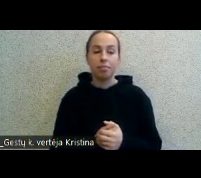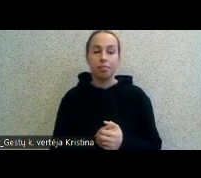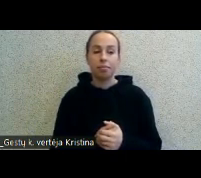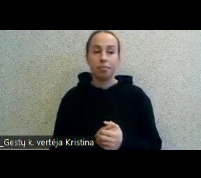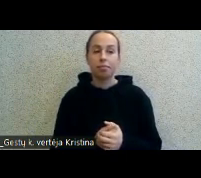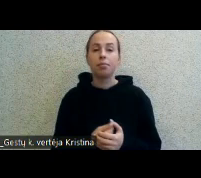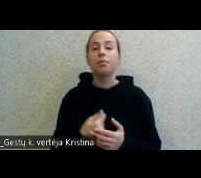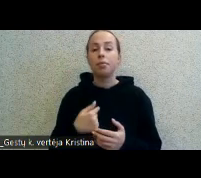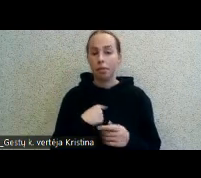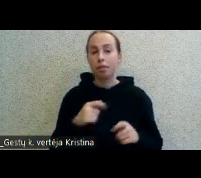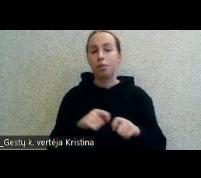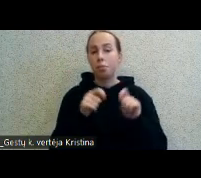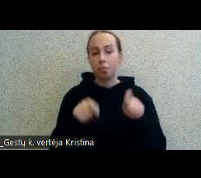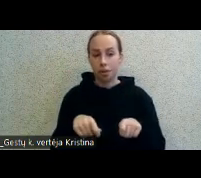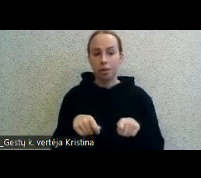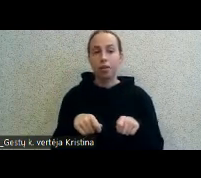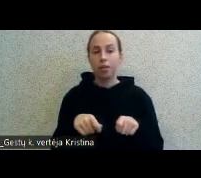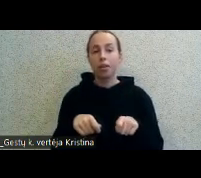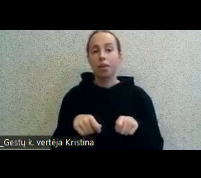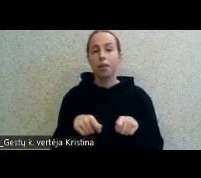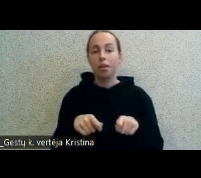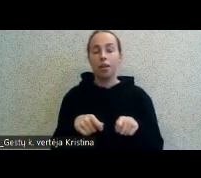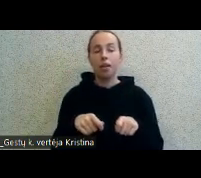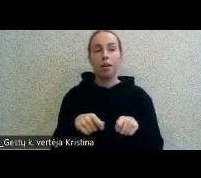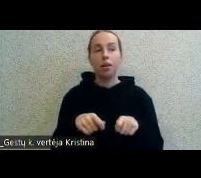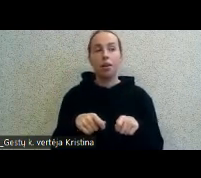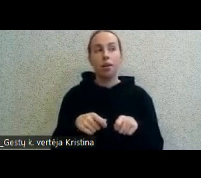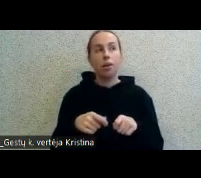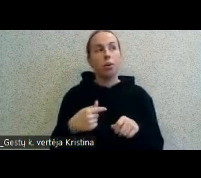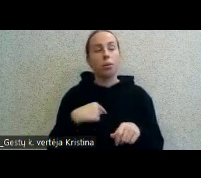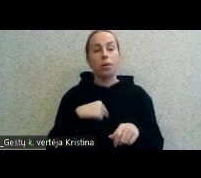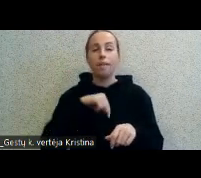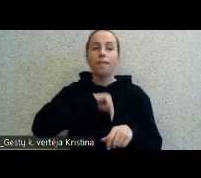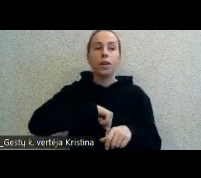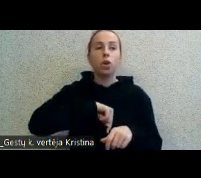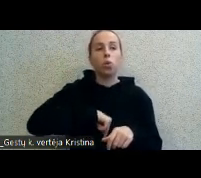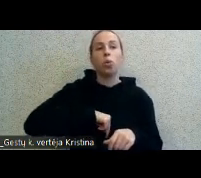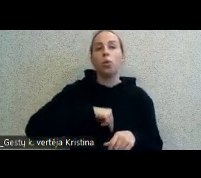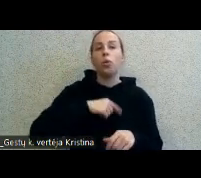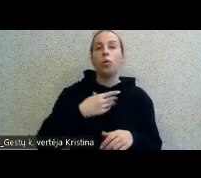aš pradėjau patirti tokį dvasinį patyrimą. Ir